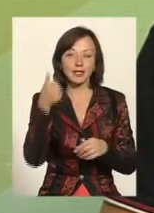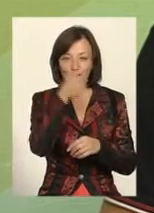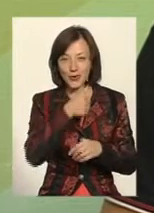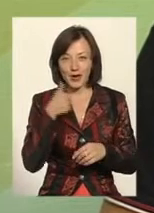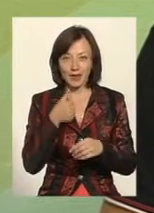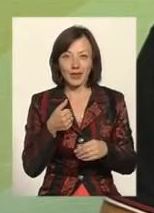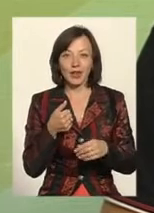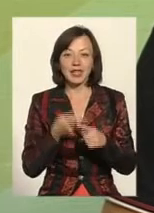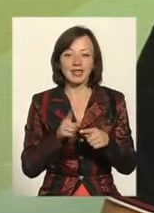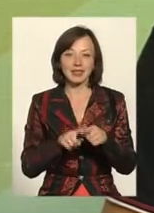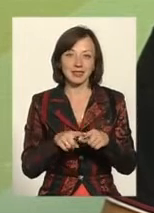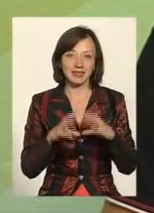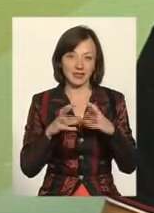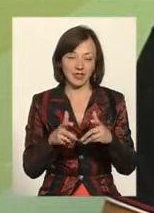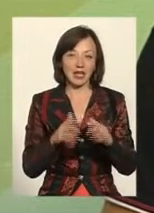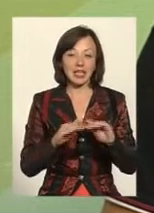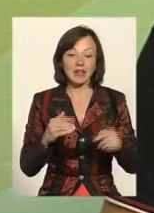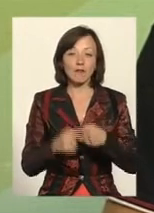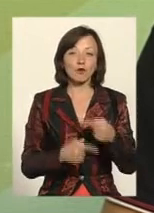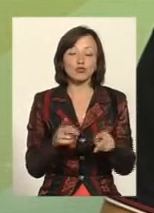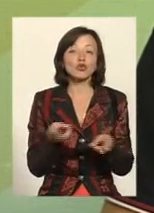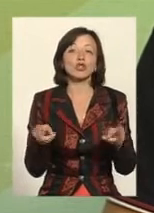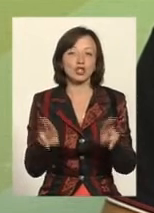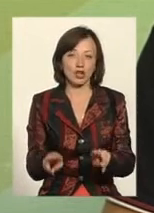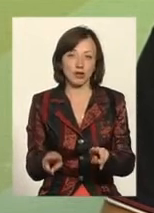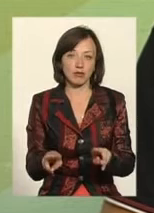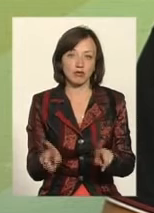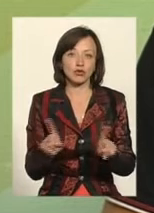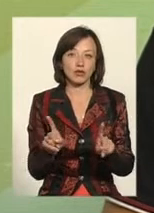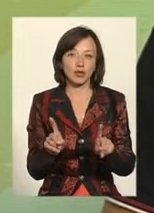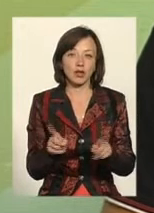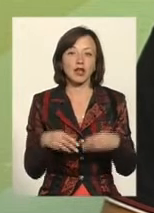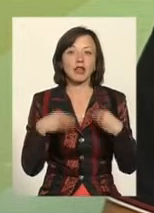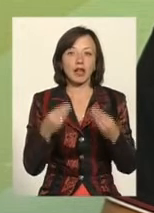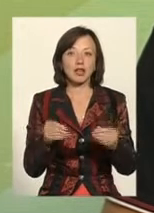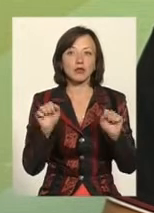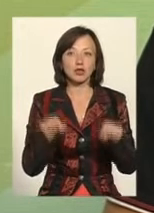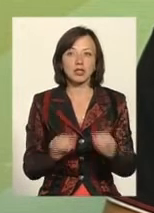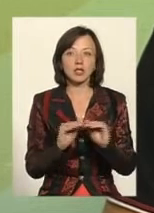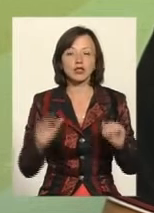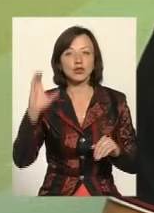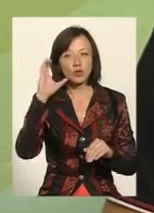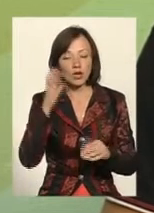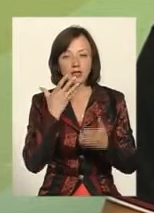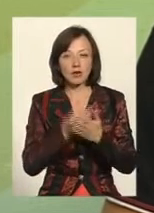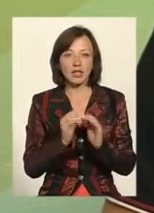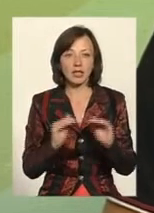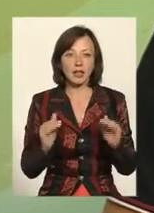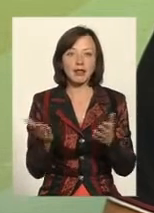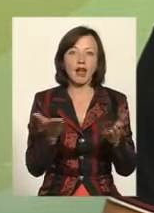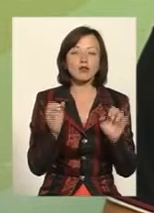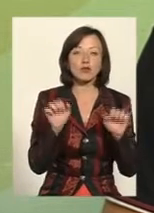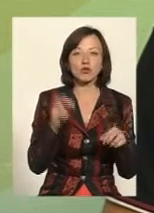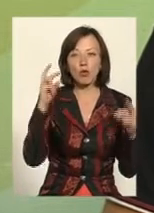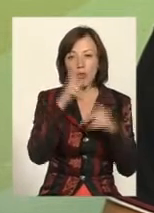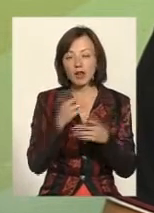років дожити на цій землі? Дітям, онукам нашим, що ми залишаємо? Що ми залишимо? Дайте можливість дітям, слухайте своїх дітей. Десь будуть,